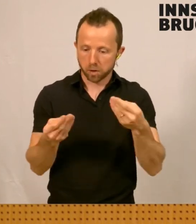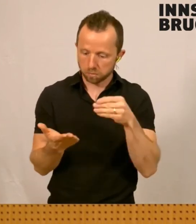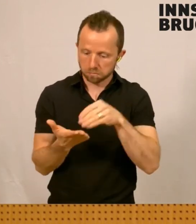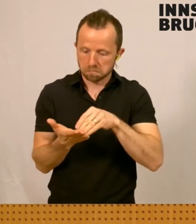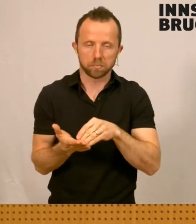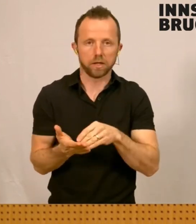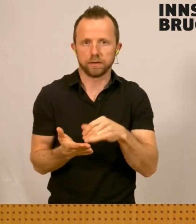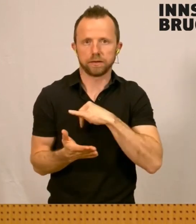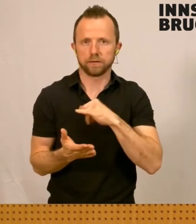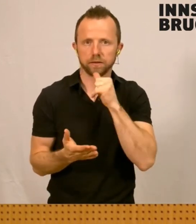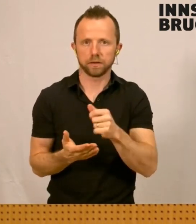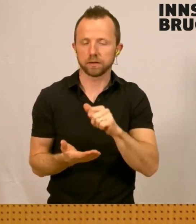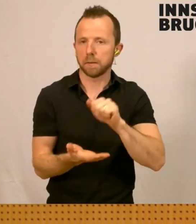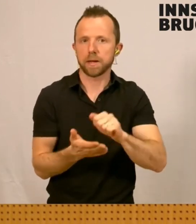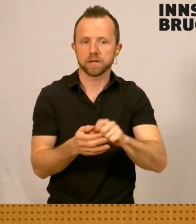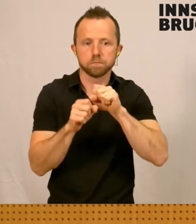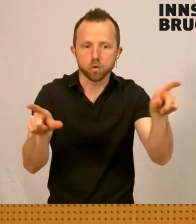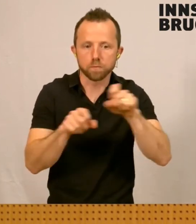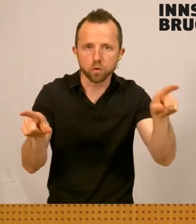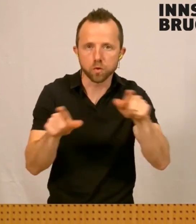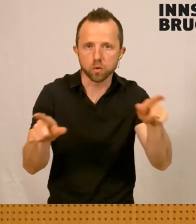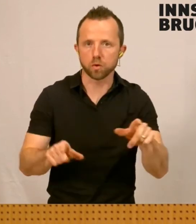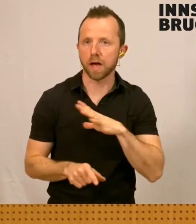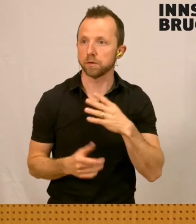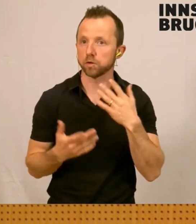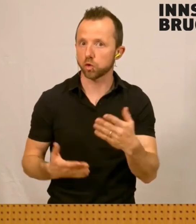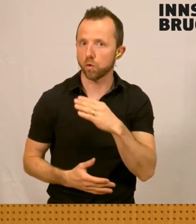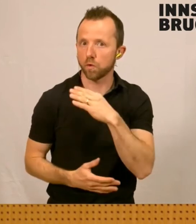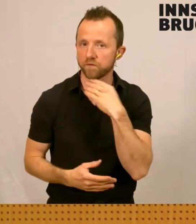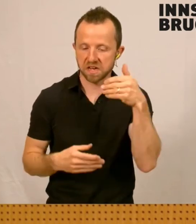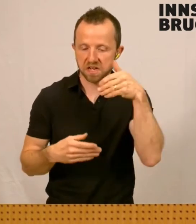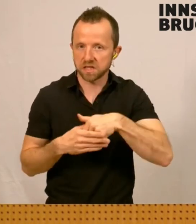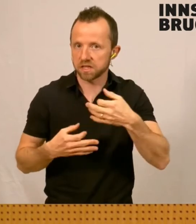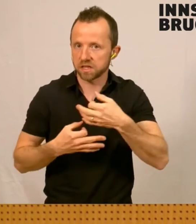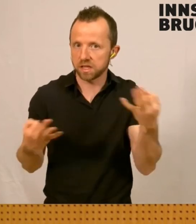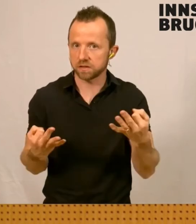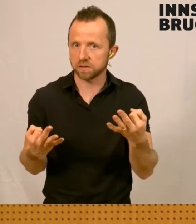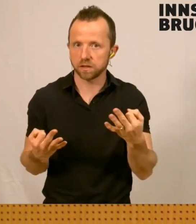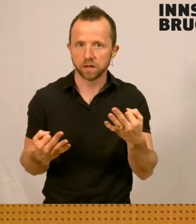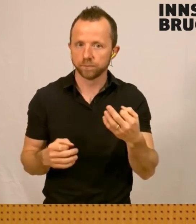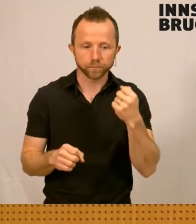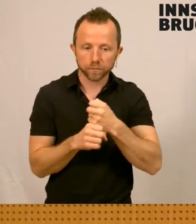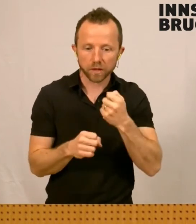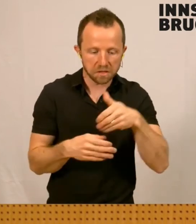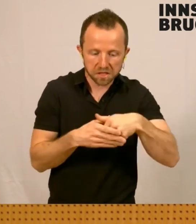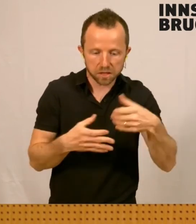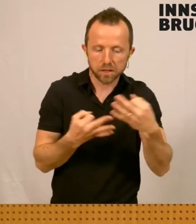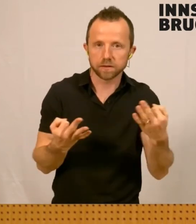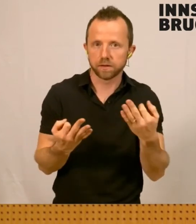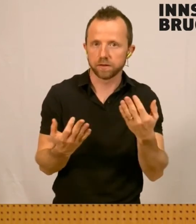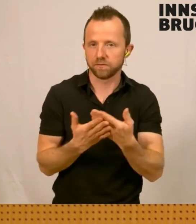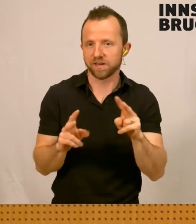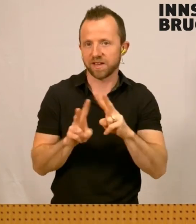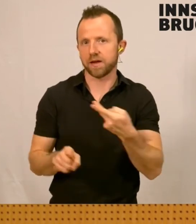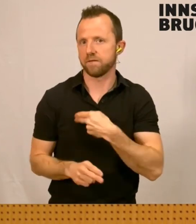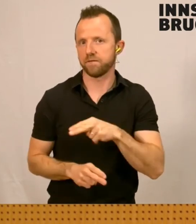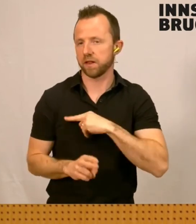Presse. Aber derart viel substanzloses Agieren ersetzt das verantwortungsvolle